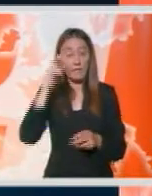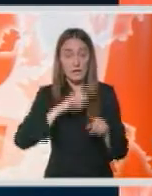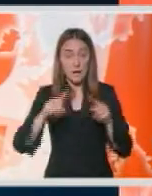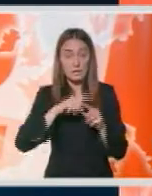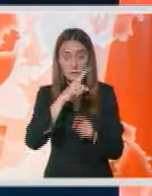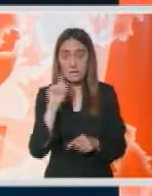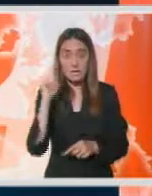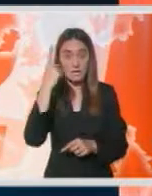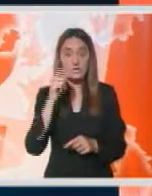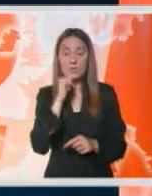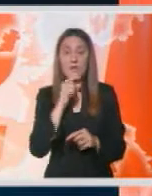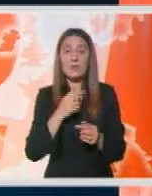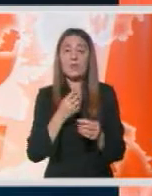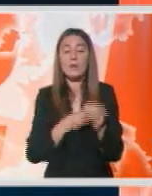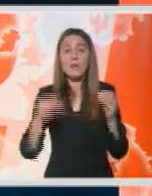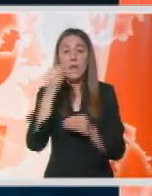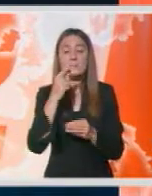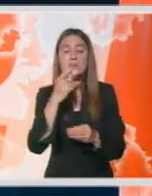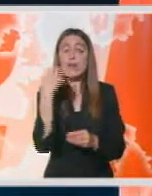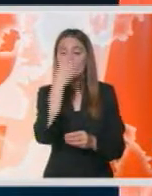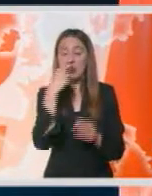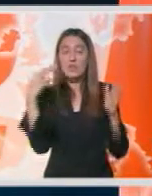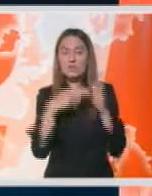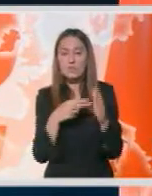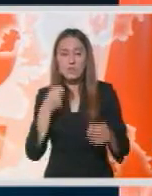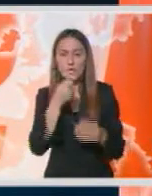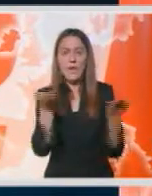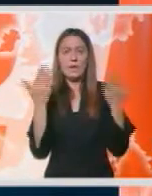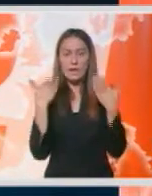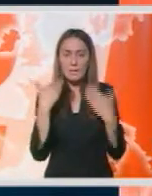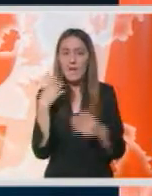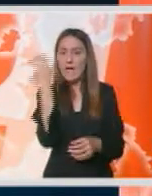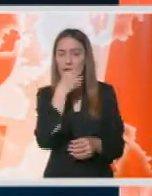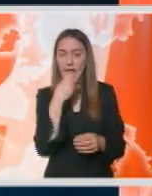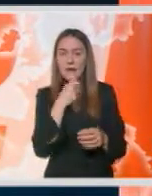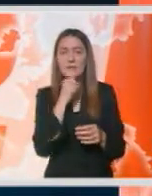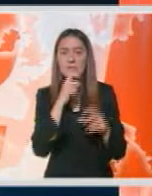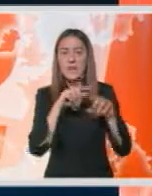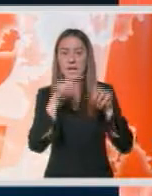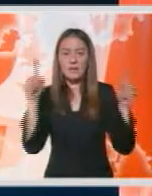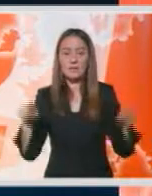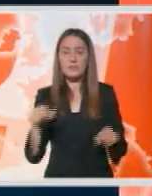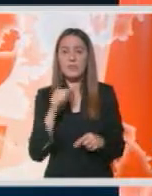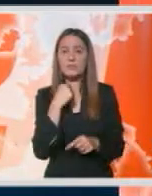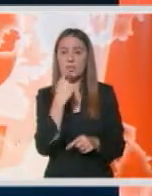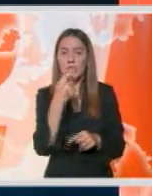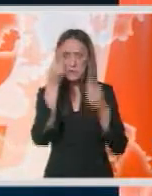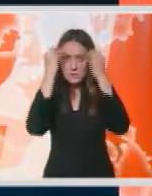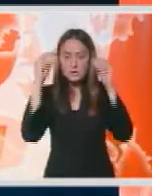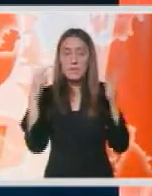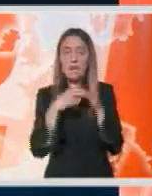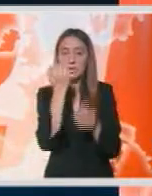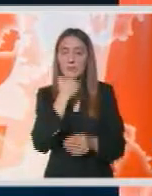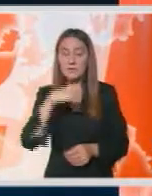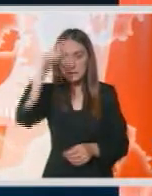tako visoki rast potrošnje jeste grejanje na struju, uključivanje klima uređaja, grejalica i TA peći, ističe se u saopštenju